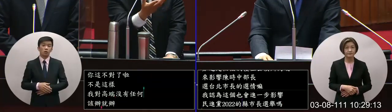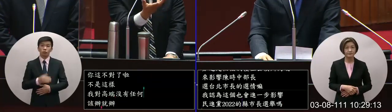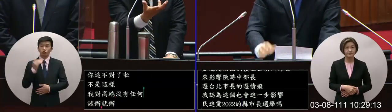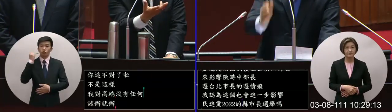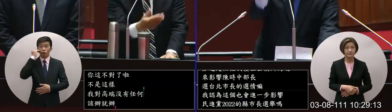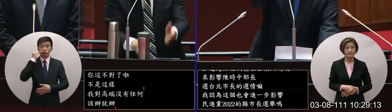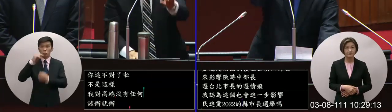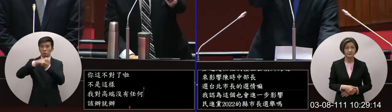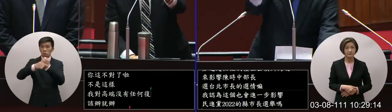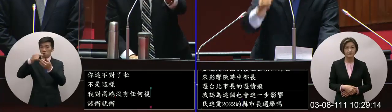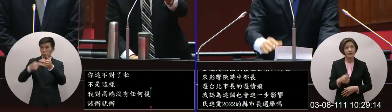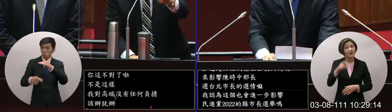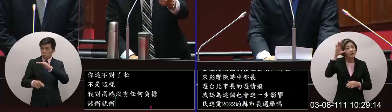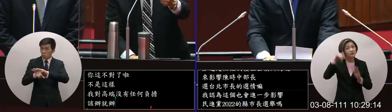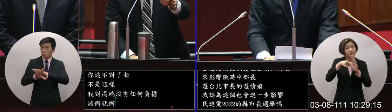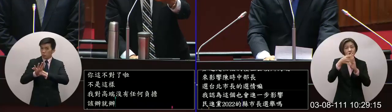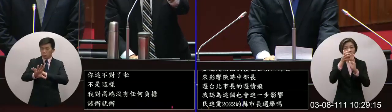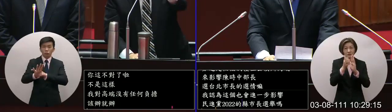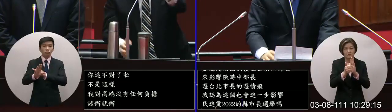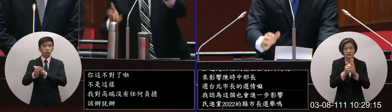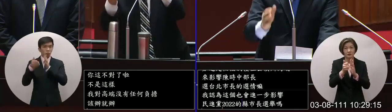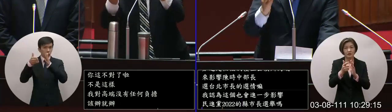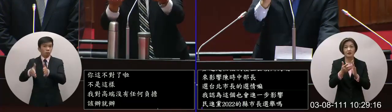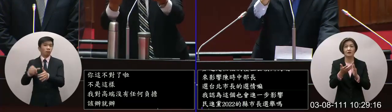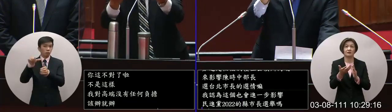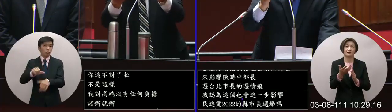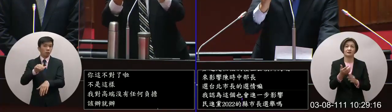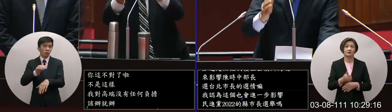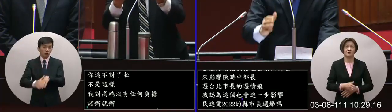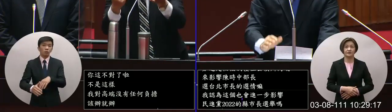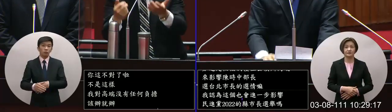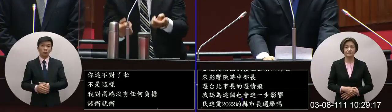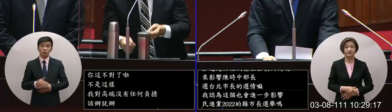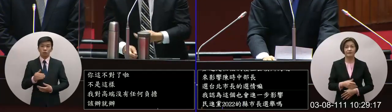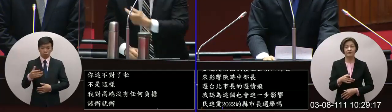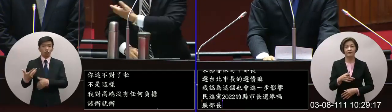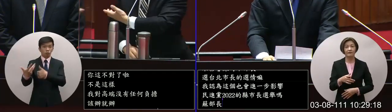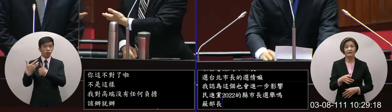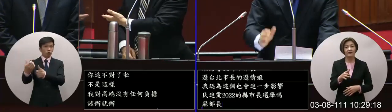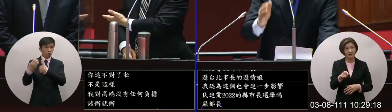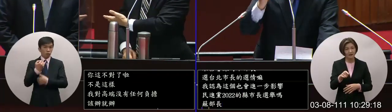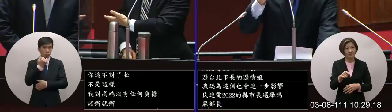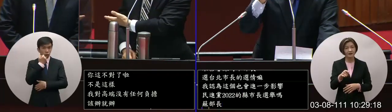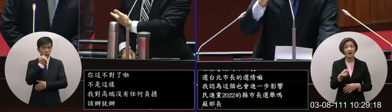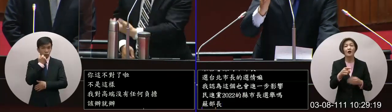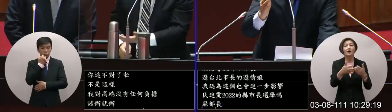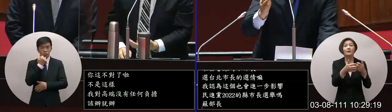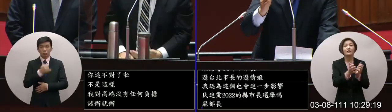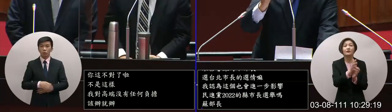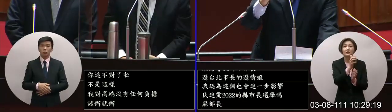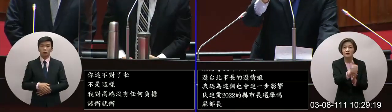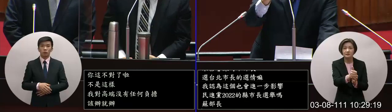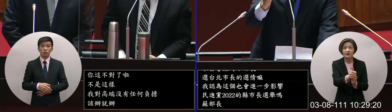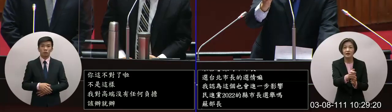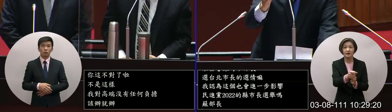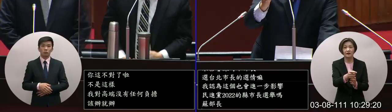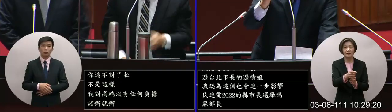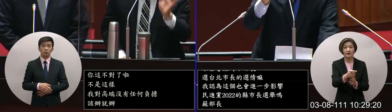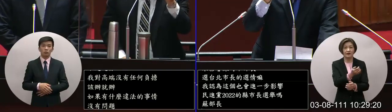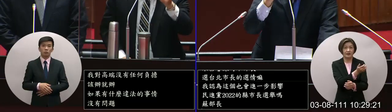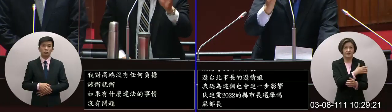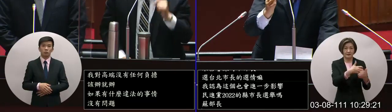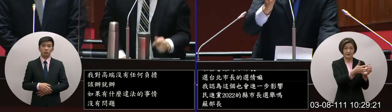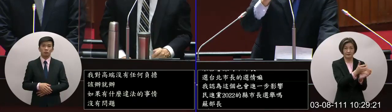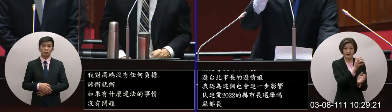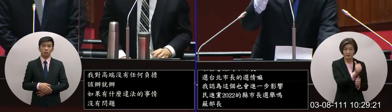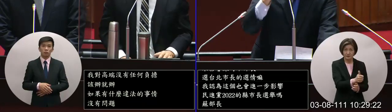违法的事情， 部长 没有问题，你尽量指教。 因为 哈、哦， 所长 部长要 是以哈陈时中部长